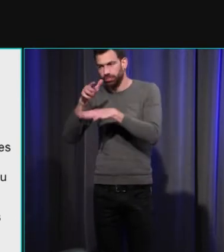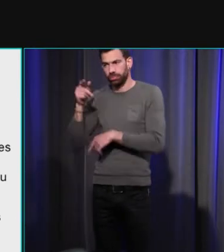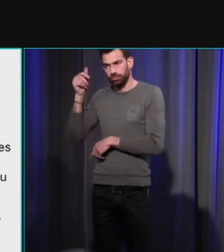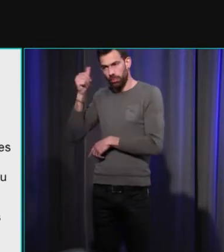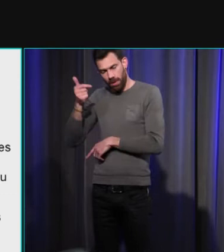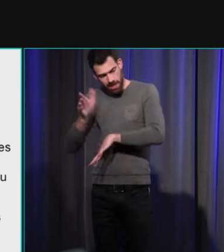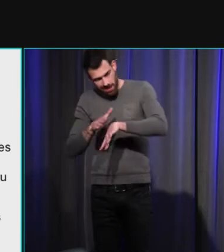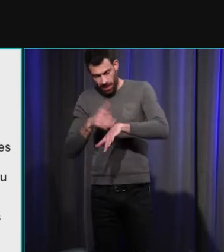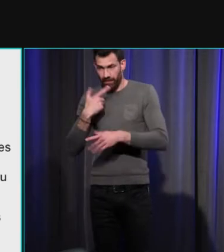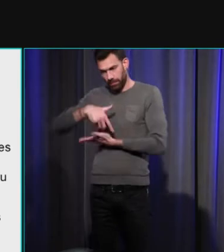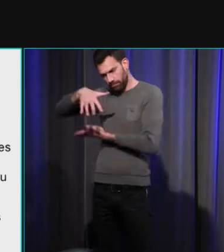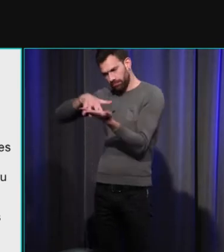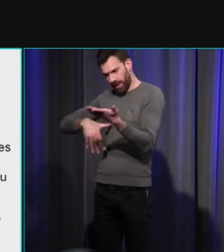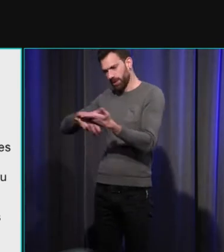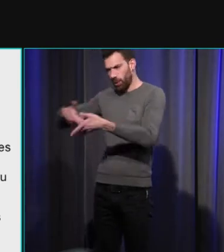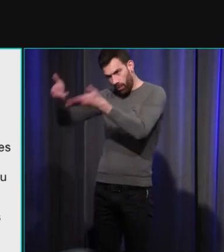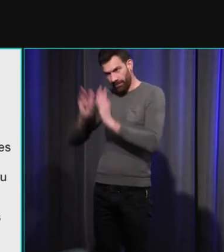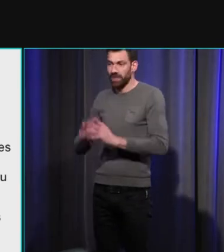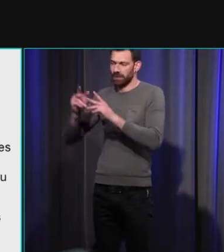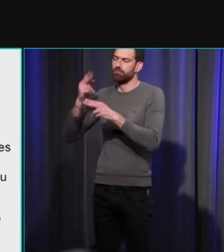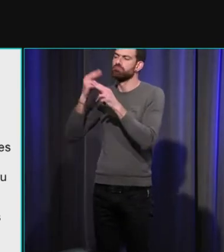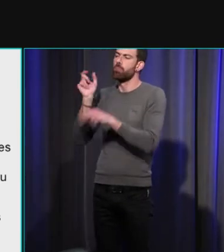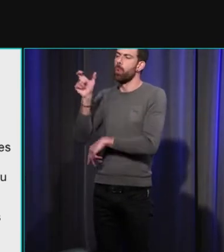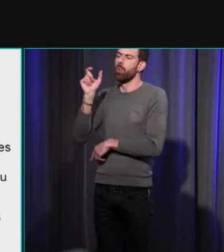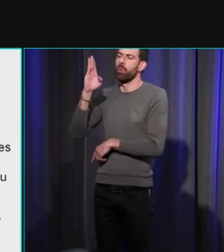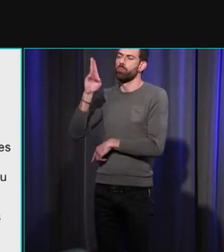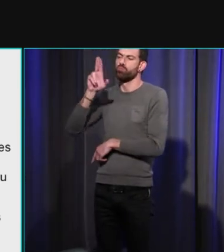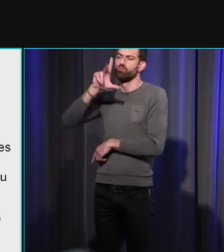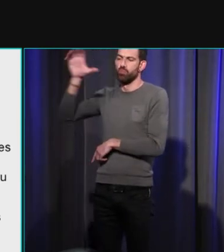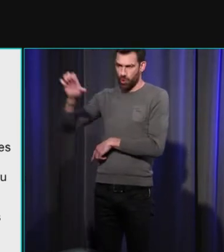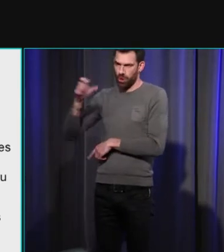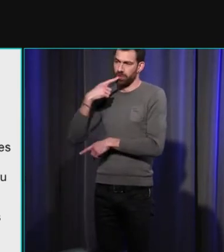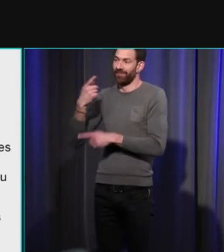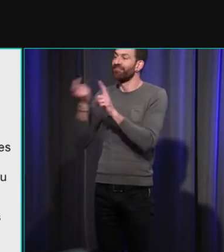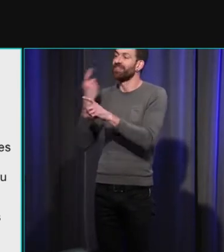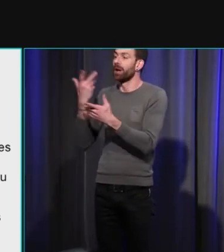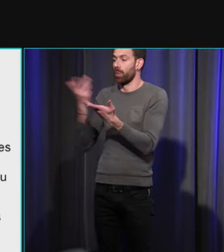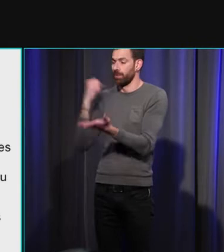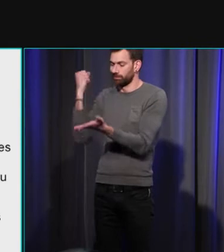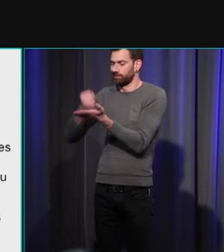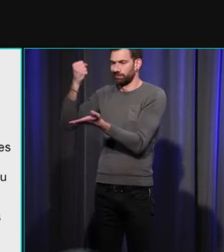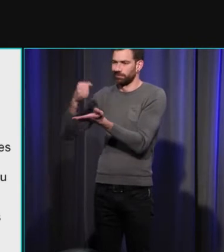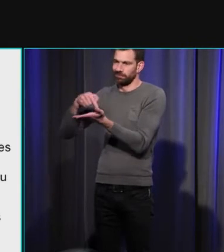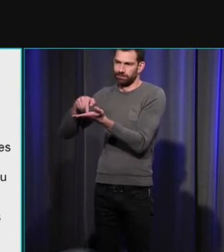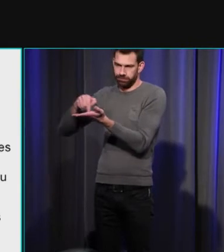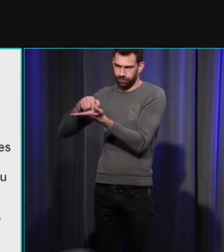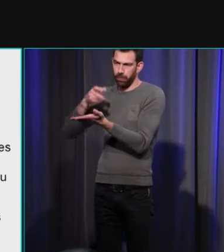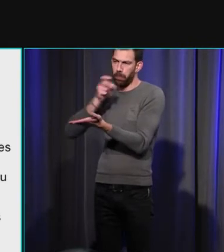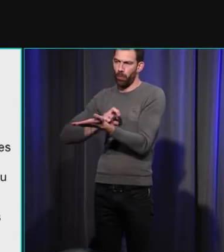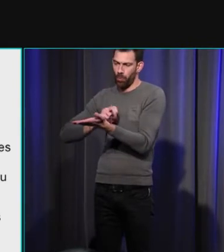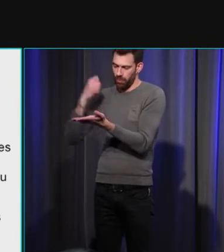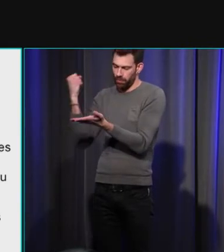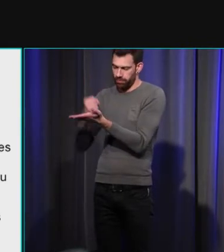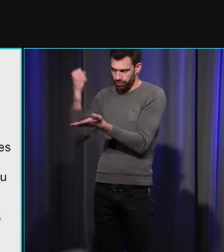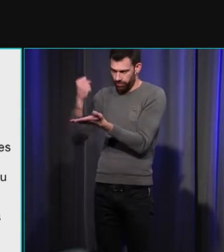par un document officiel une bulle 1 le terme de bulle ça vient du saut un plomb et non pas en cire par lequel le